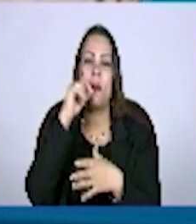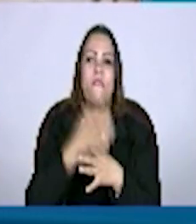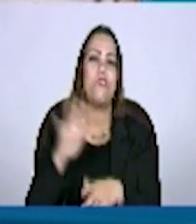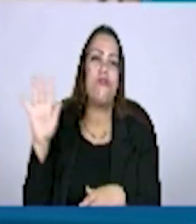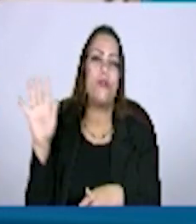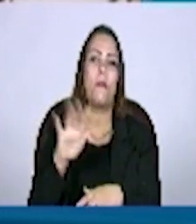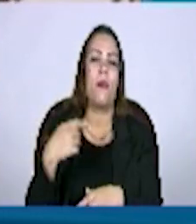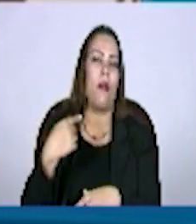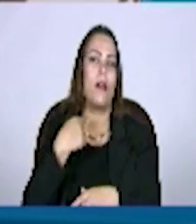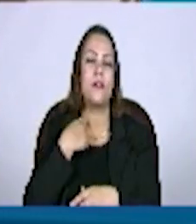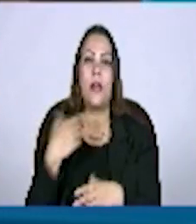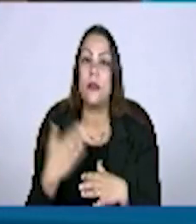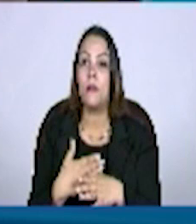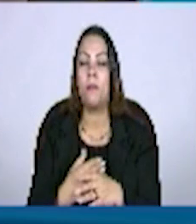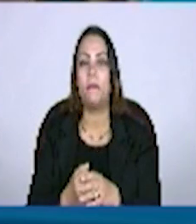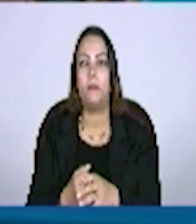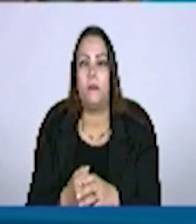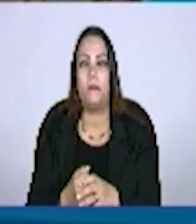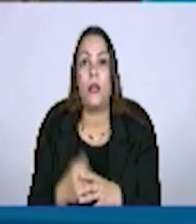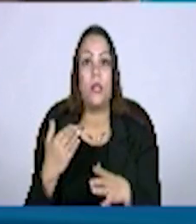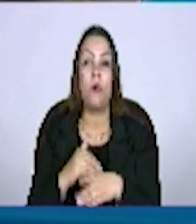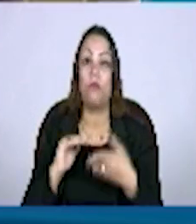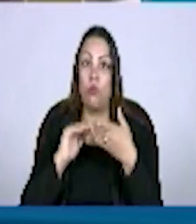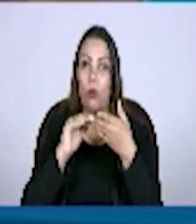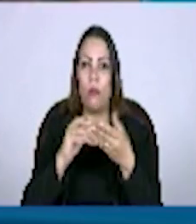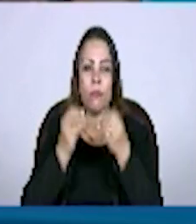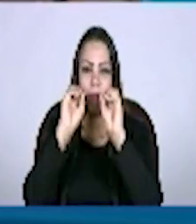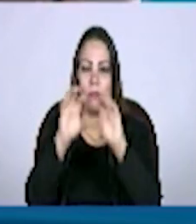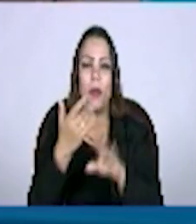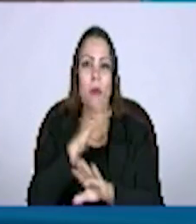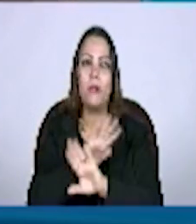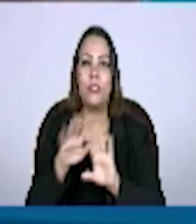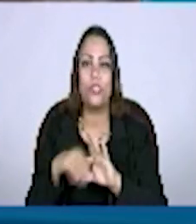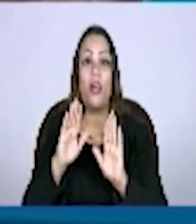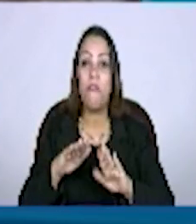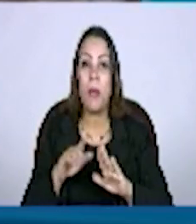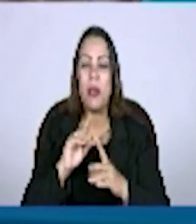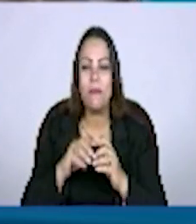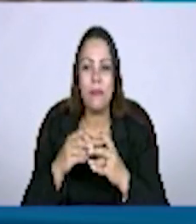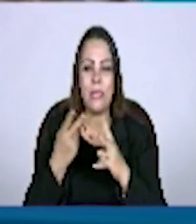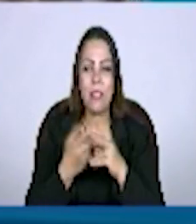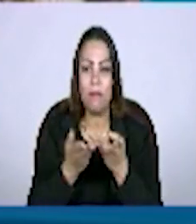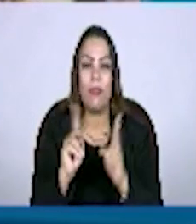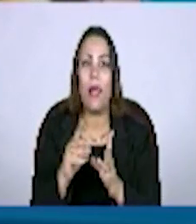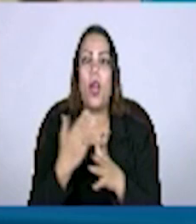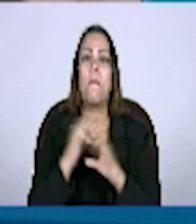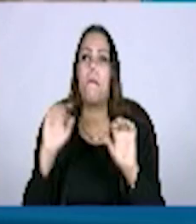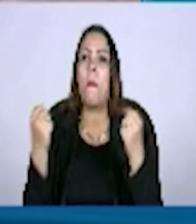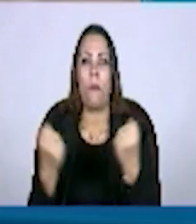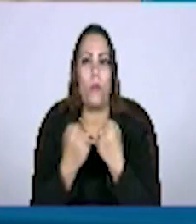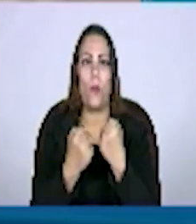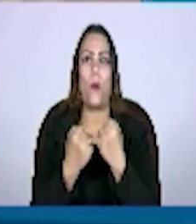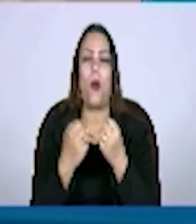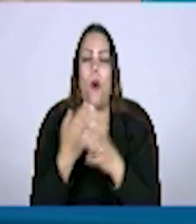غزه ليه لان المساعدات ما بتوصل لهمش و ممنوعين ان هم يرجعوا